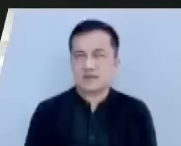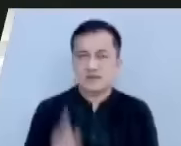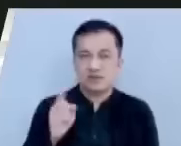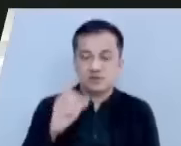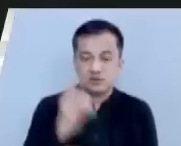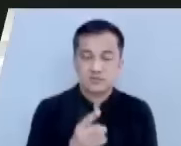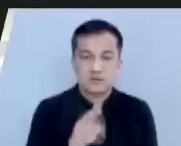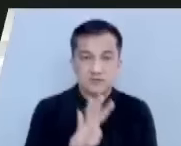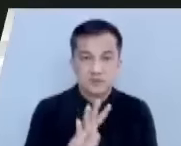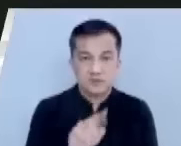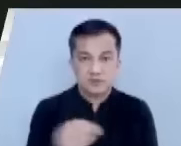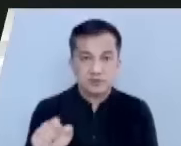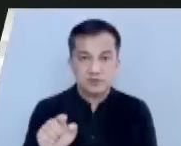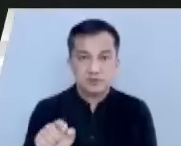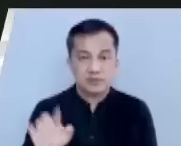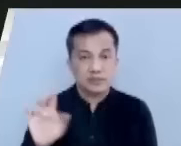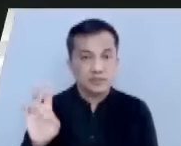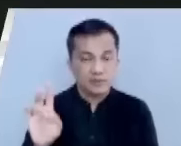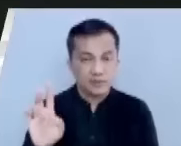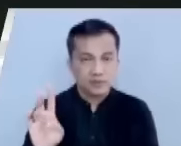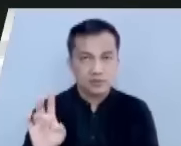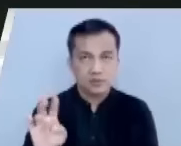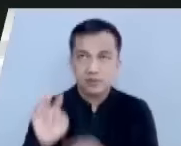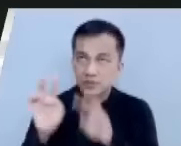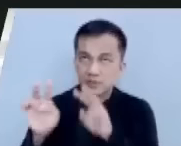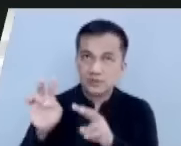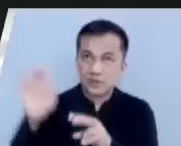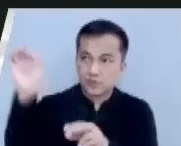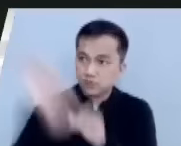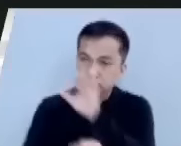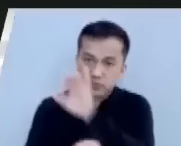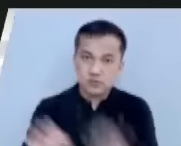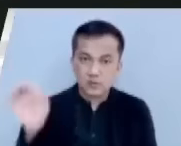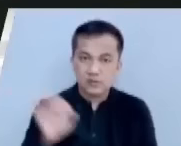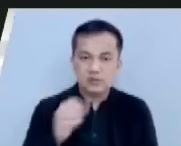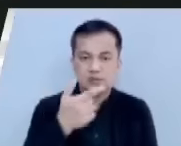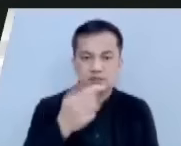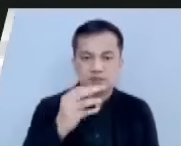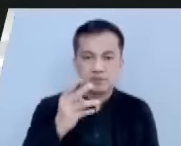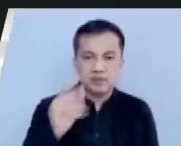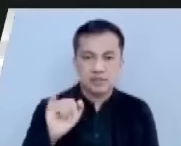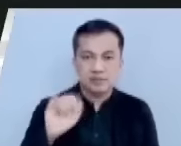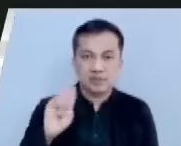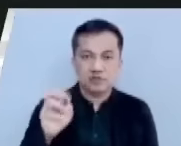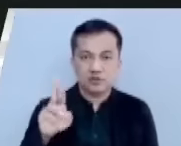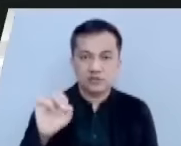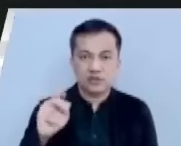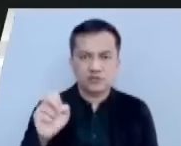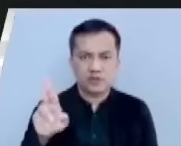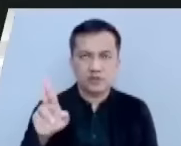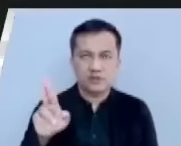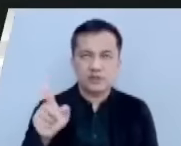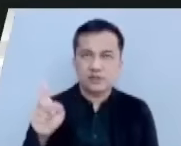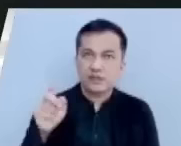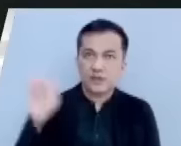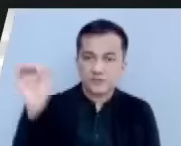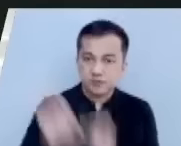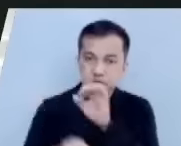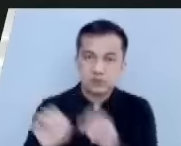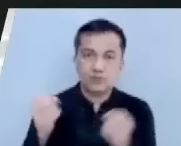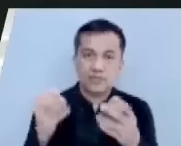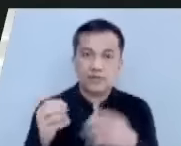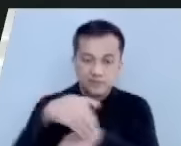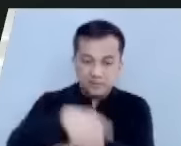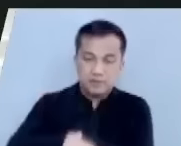hanggang December 17, namamataan sa ating kalangitan ang Gemini Meteor Shower. Ang peak ng meteor shower inaasahan sa gabi nitong